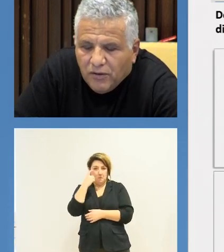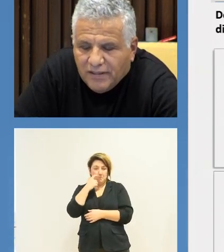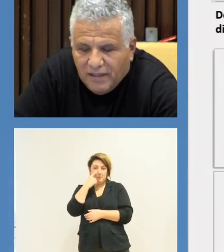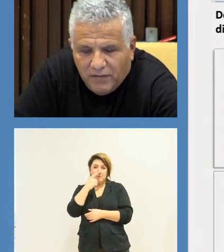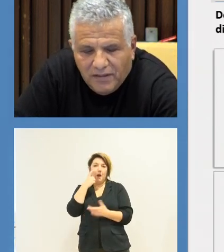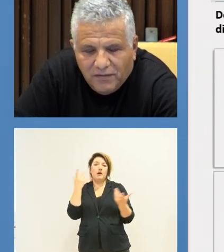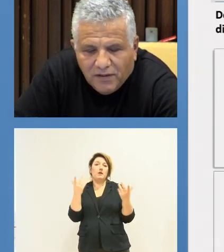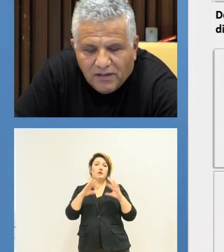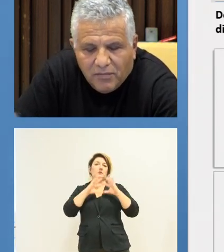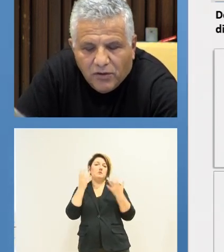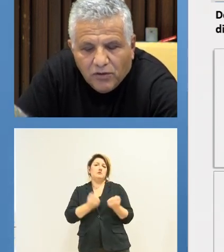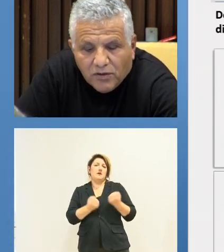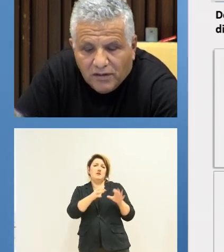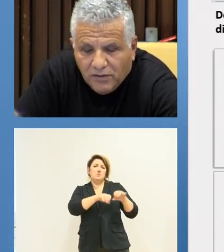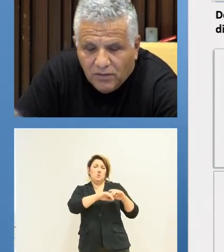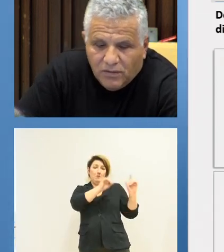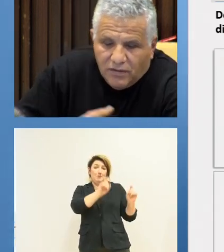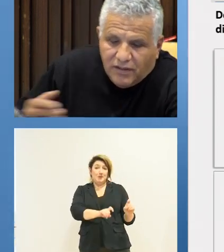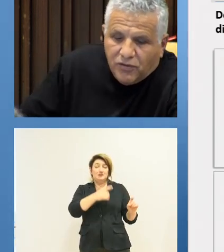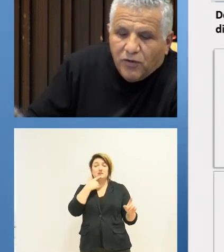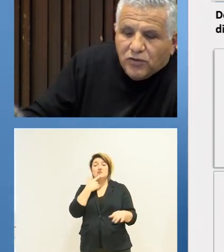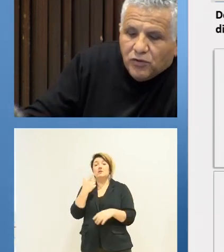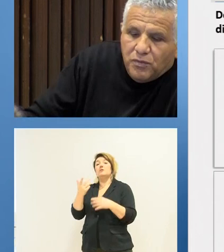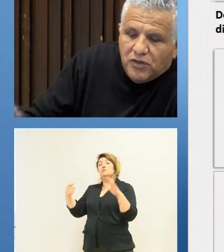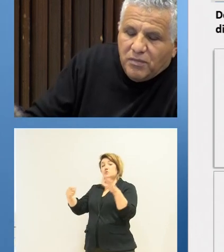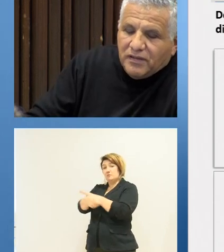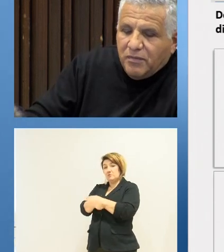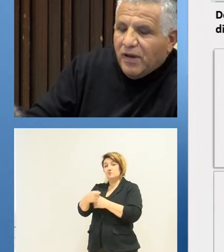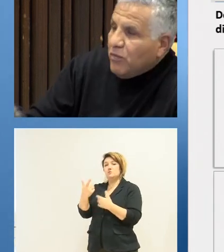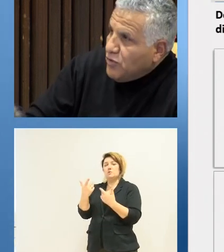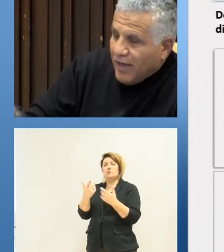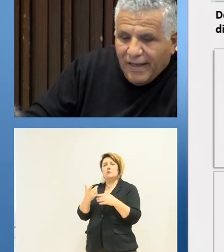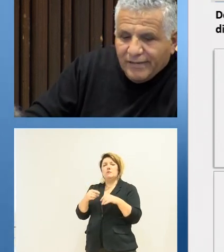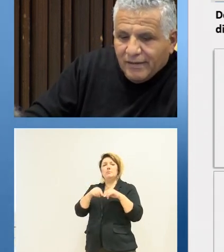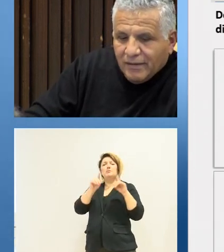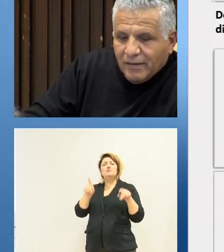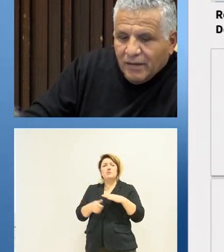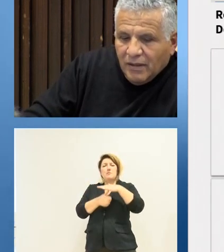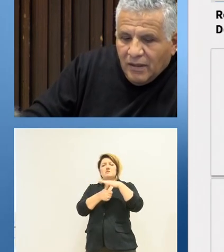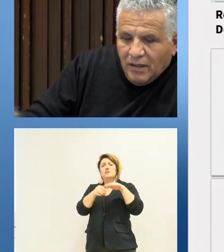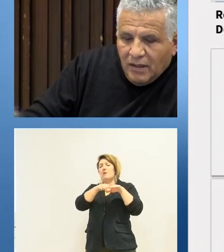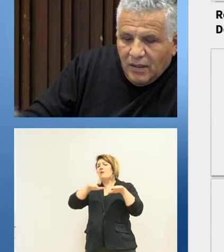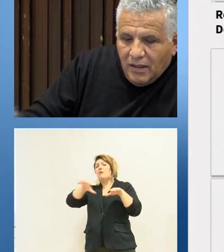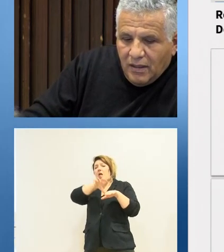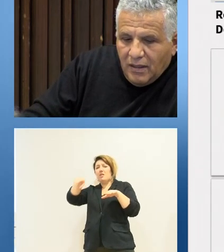des services financés par une augmentation des subventions du budget principal au budget annexe